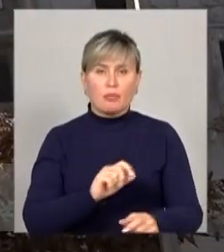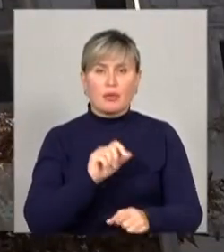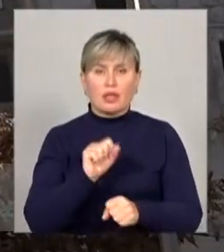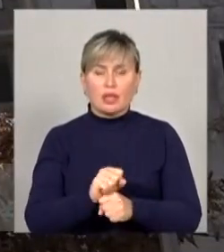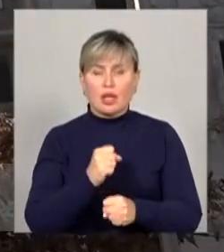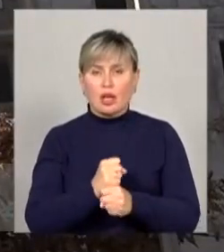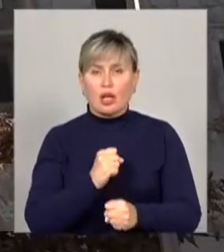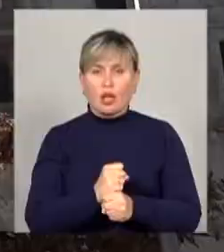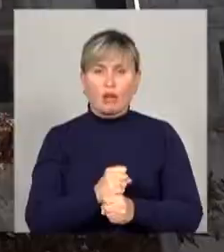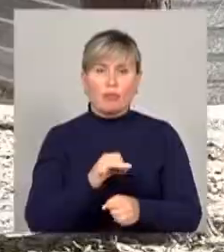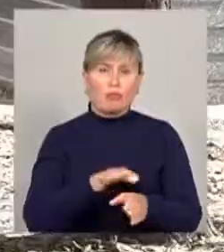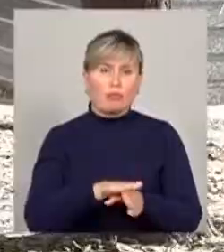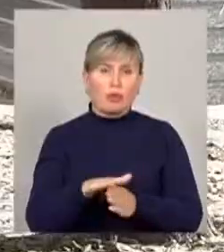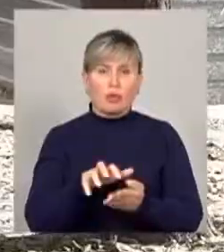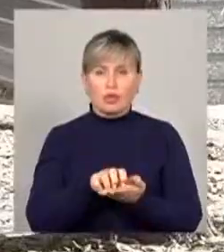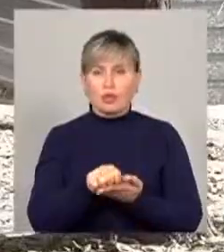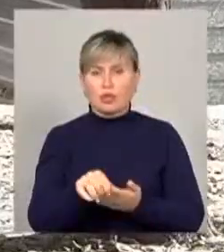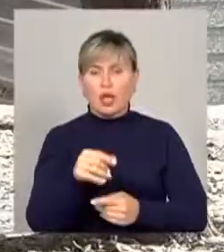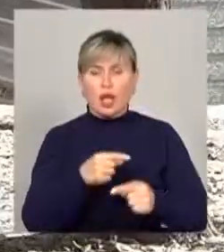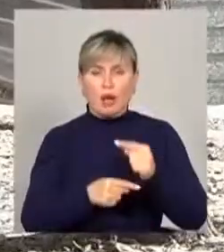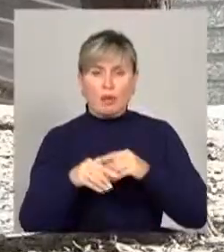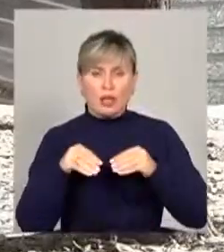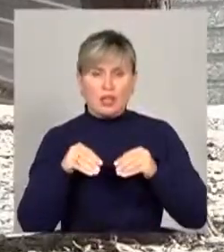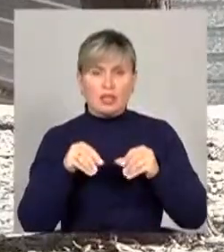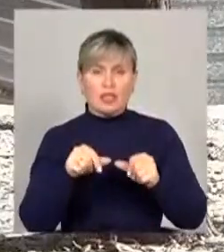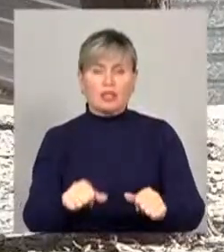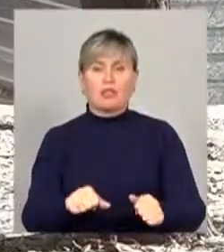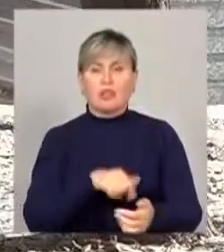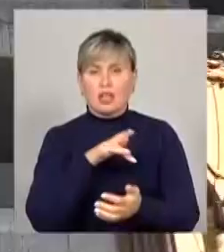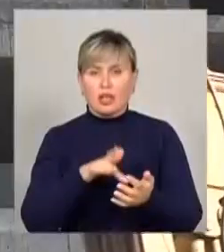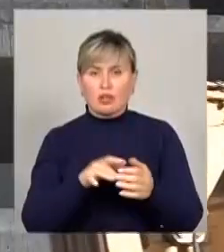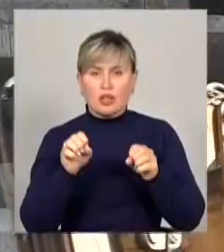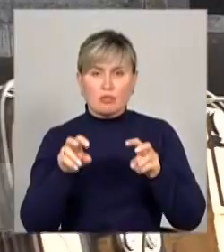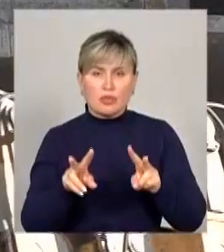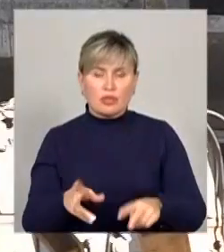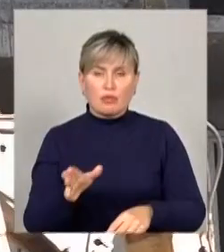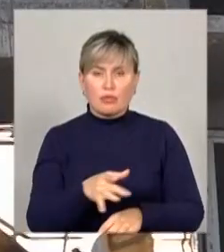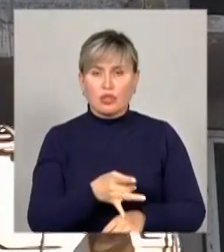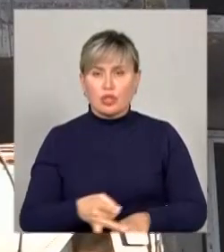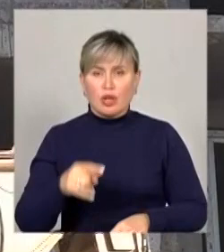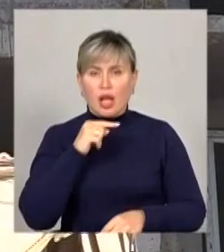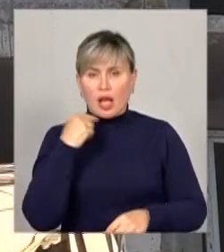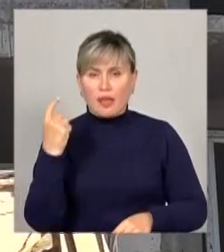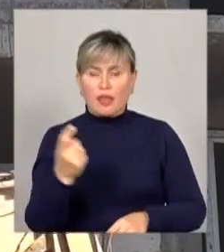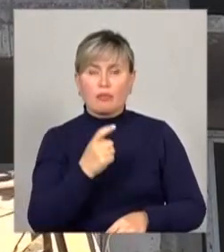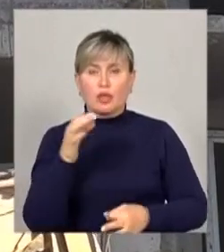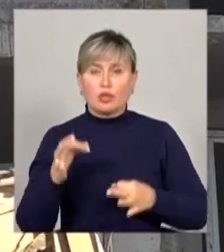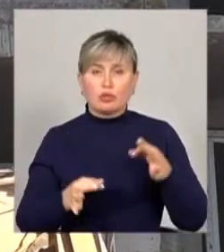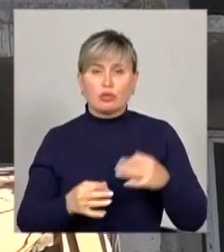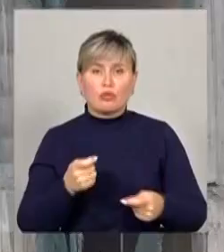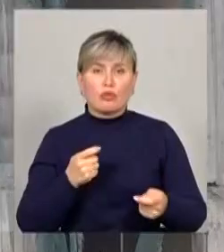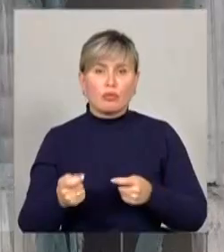работ, а также подан иск о сносе и обратной засыпке котлована в городской специализированный межрайонный экономический суд. В